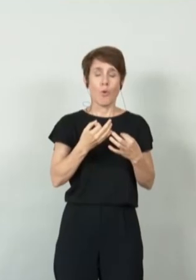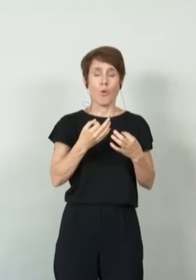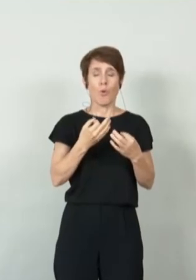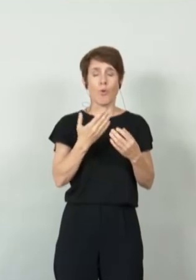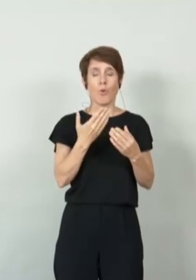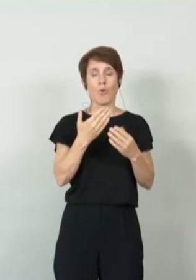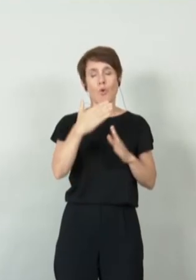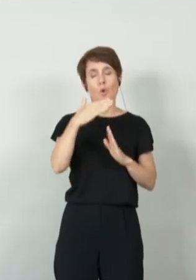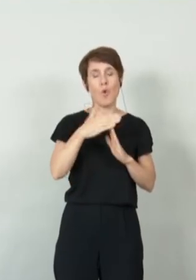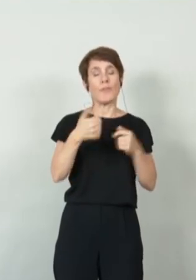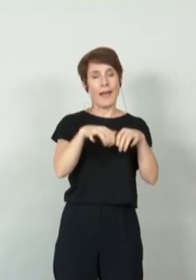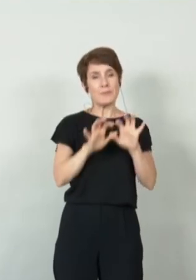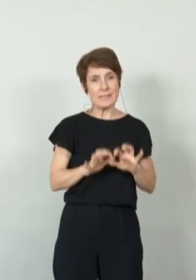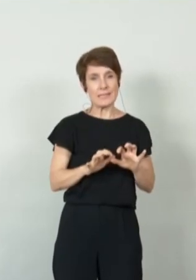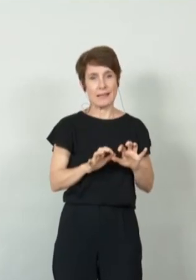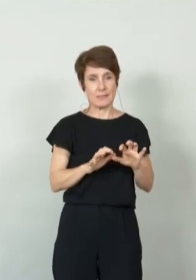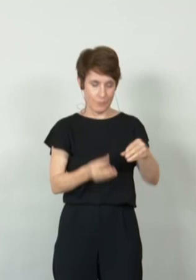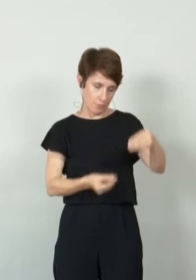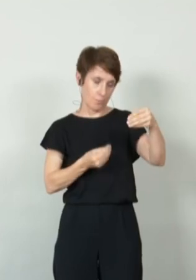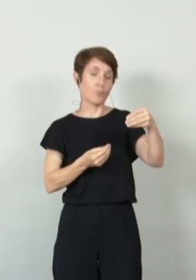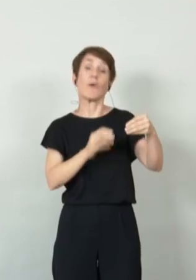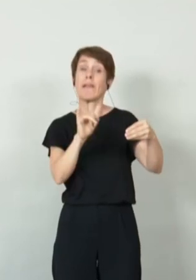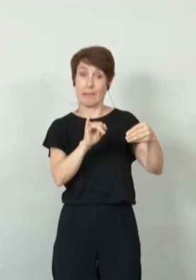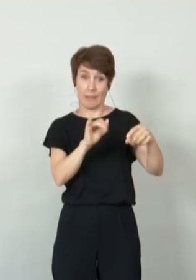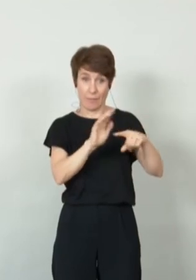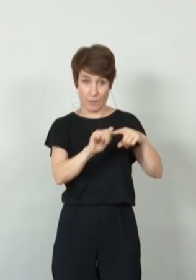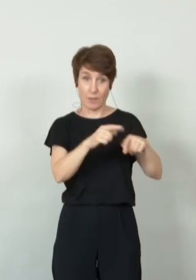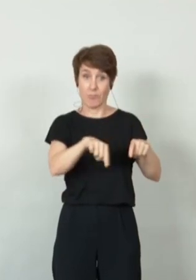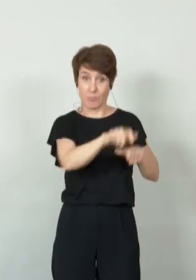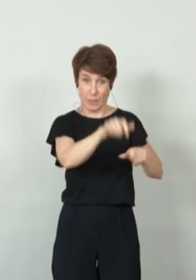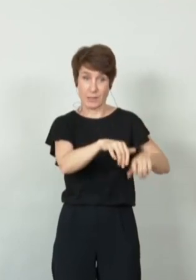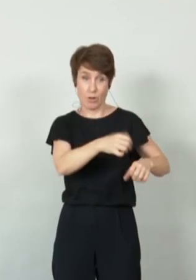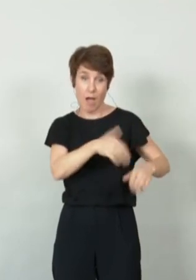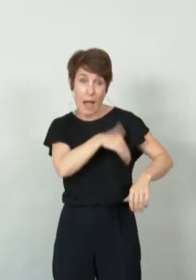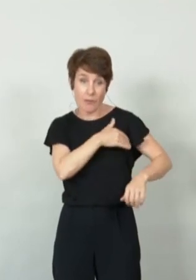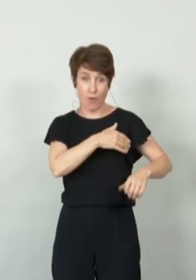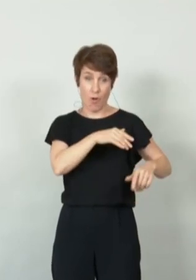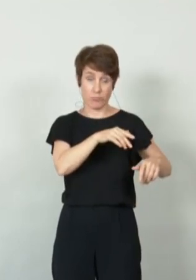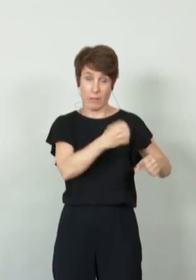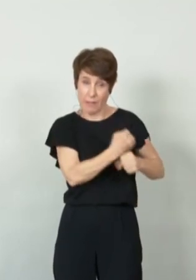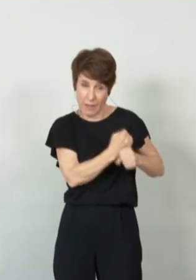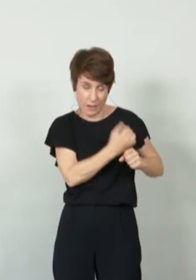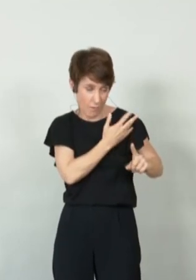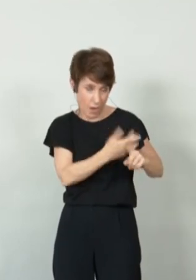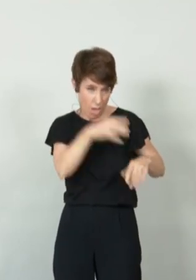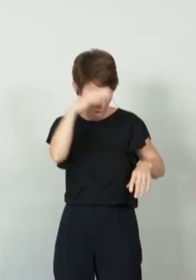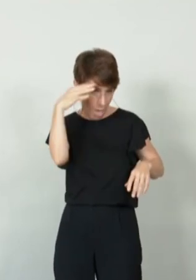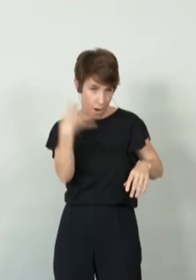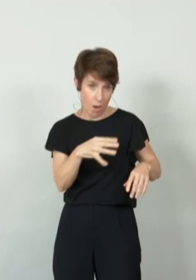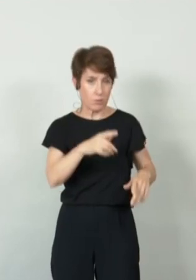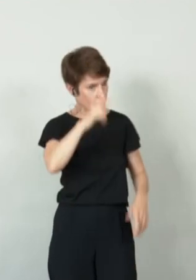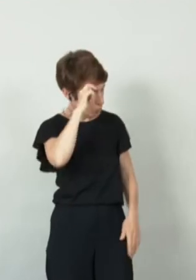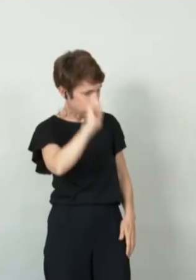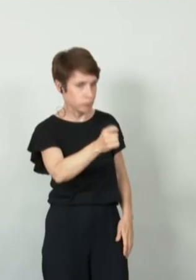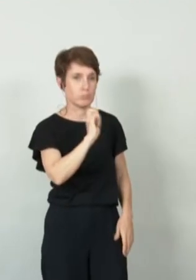qui œuvrent souvent dans l'ombre au service des grenots et des grenobles et je tenais je tenais à le faire il y a un an